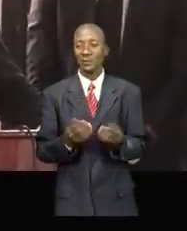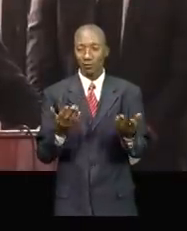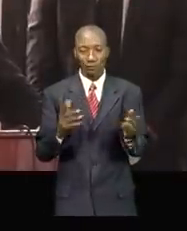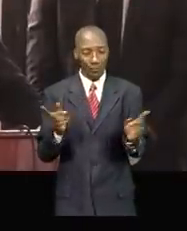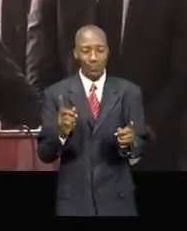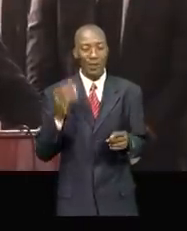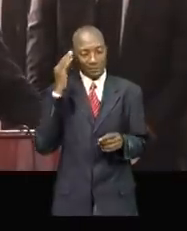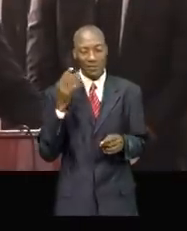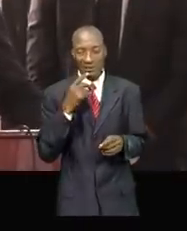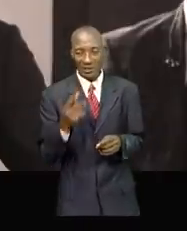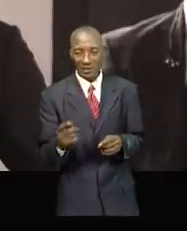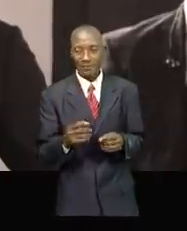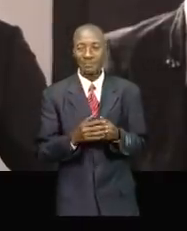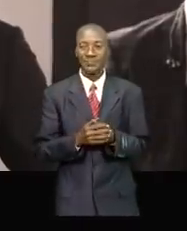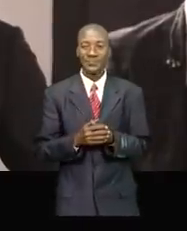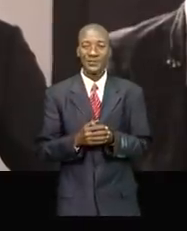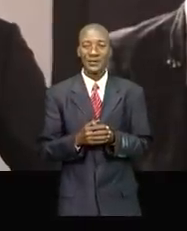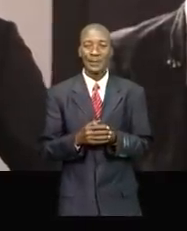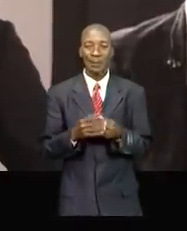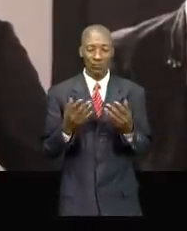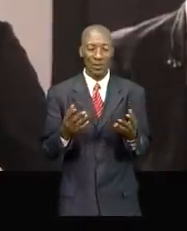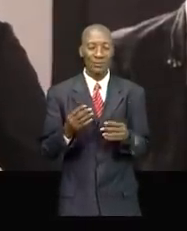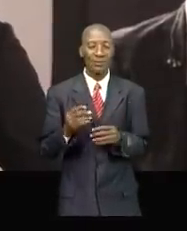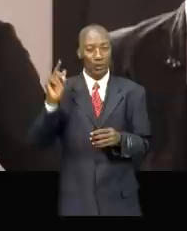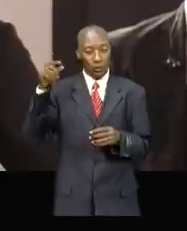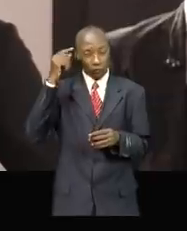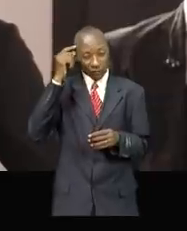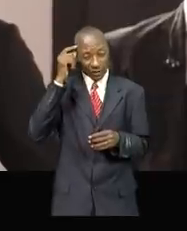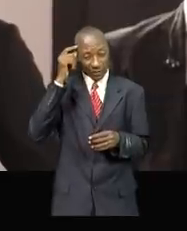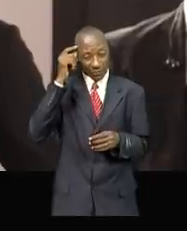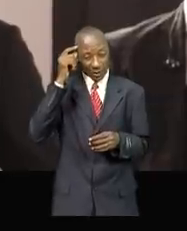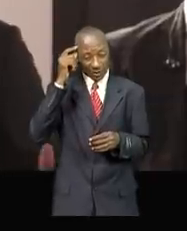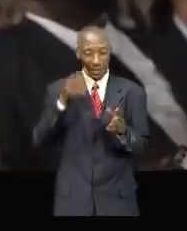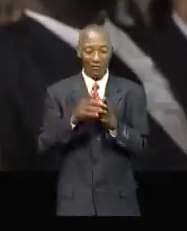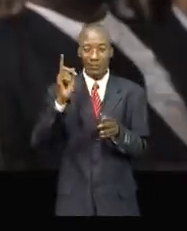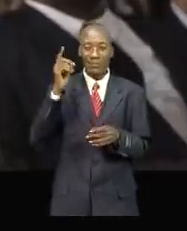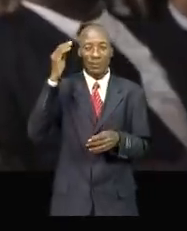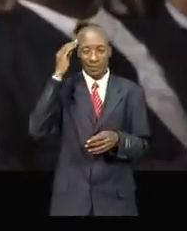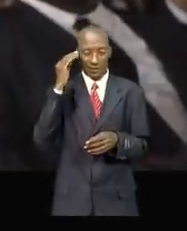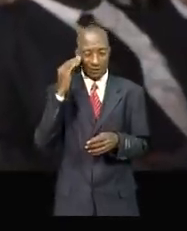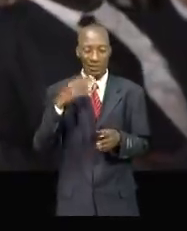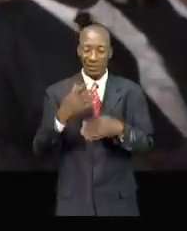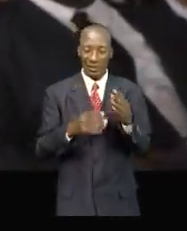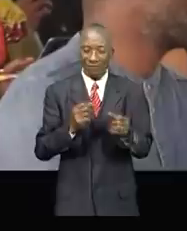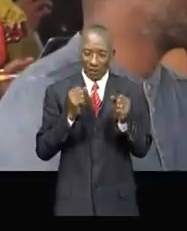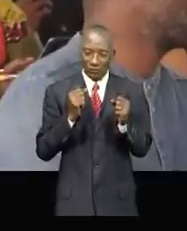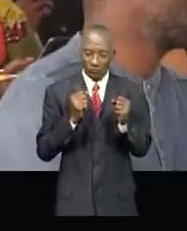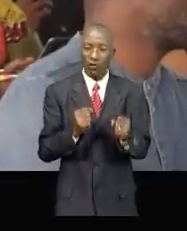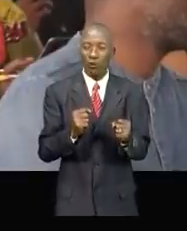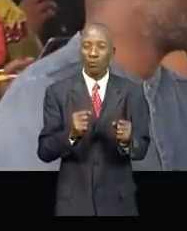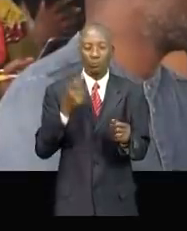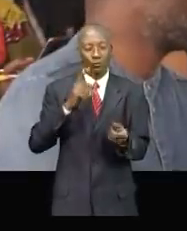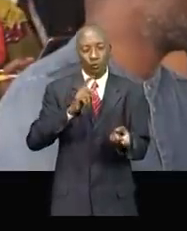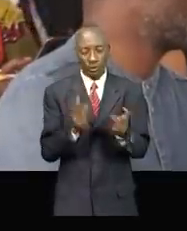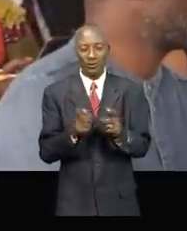déclaré que le gouvernement Samalukonde a la ferme volonté, à travers le ministère de la Communication et Médias, de changer le narratif et la